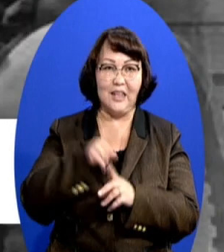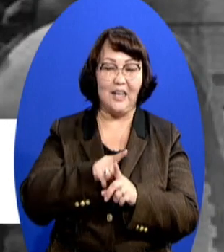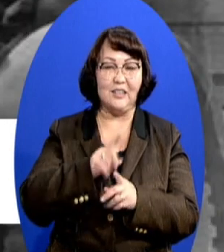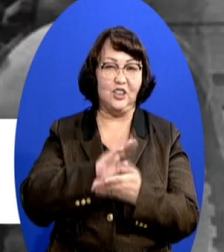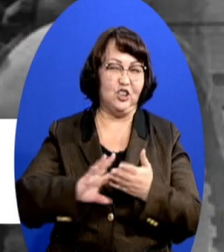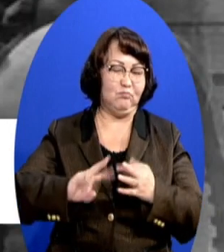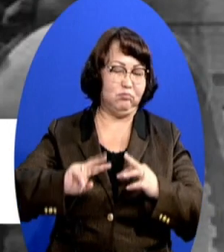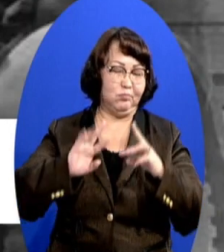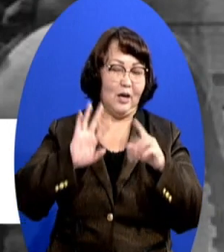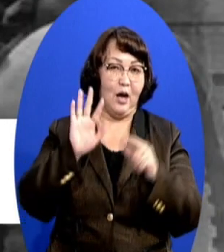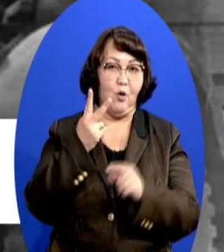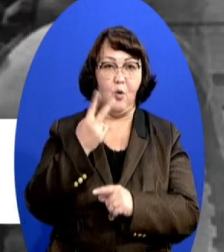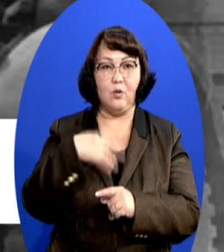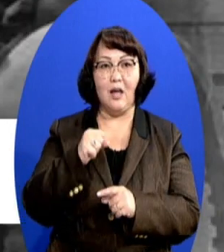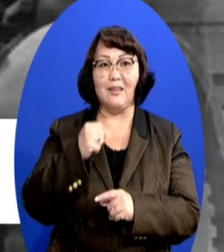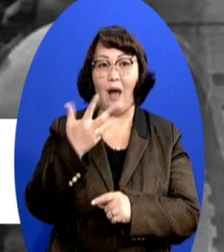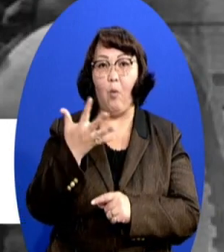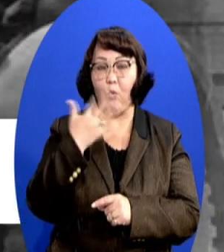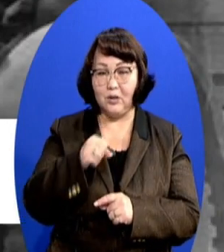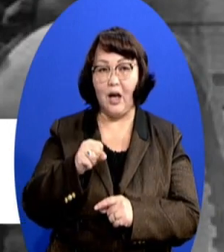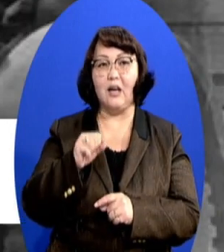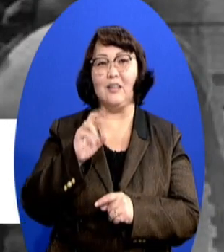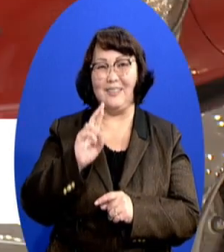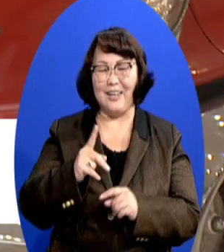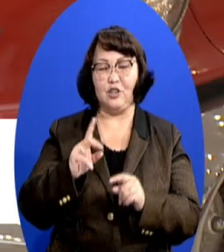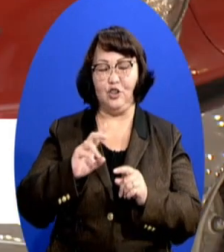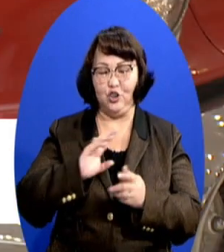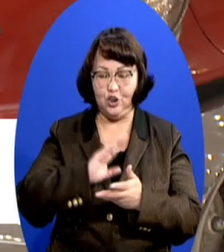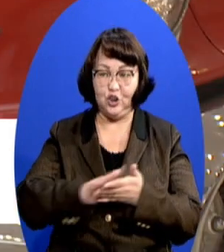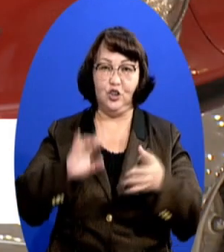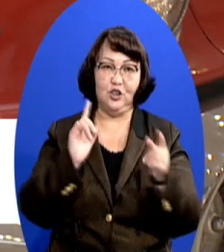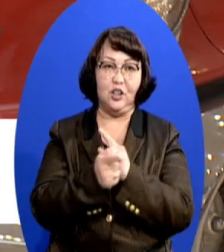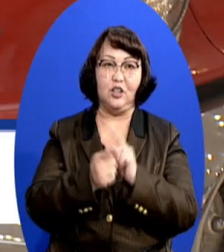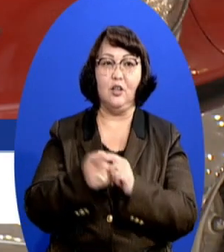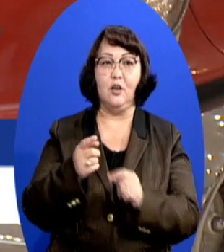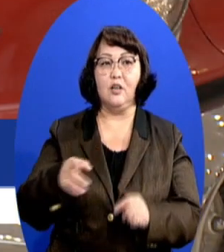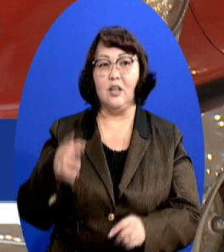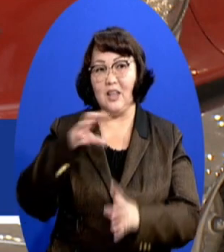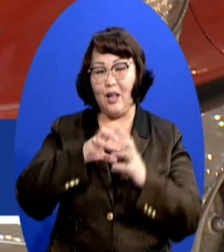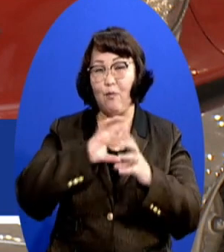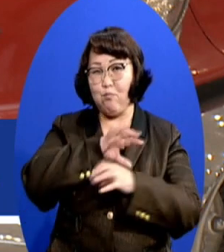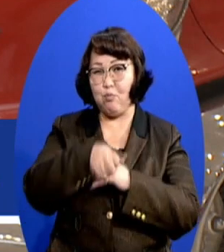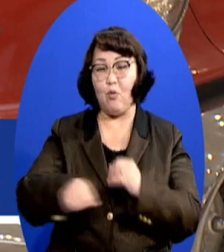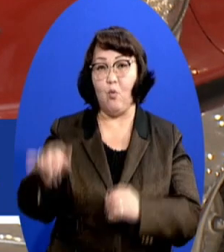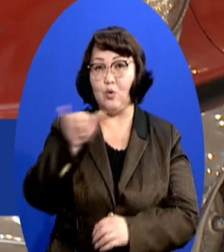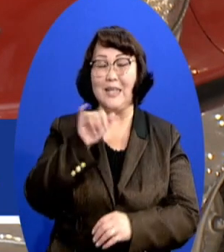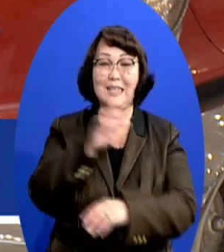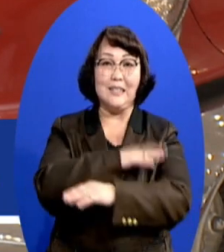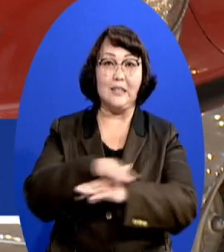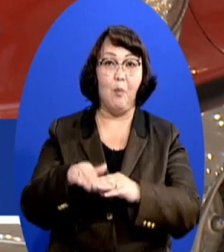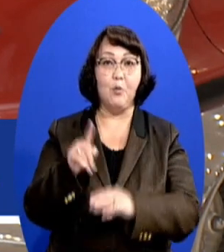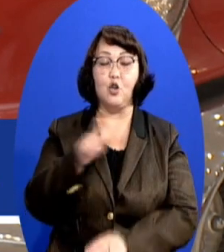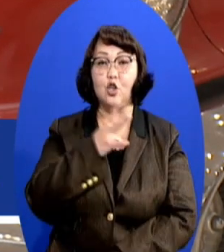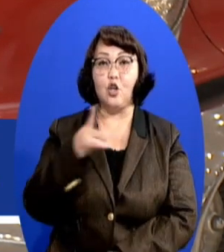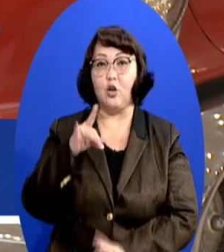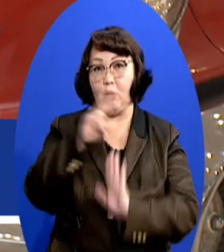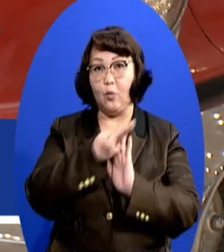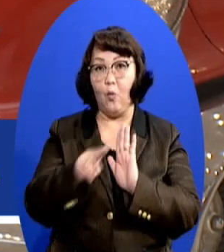удаа өөрчлөлт орсон байна. Дэлхийн бүх одоо улс орнд замын хөдөлгөөний дүрэмтэй энэ утгаараа